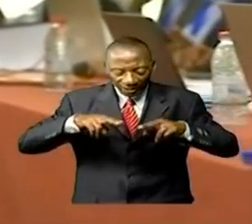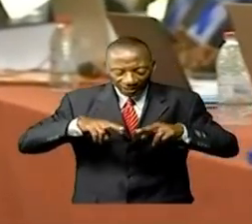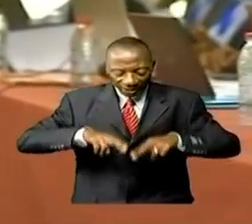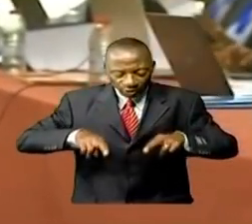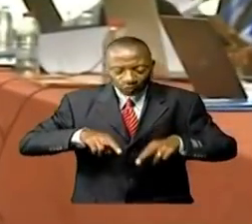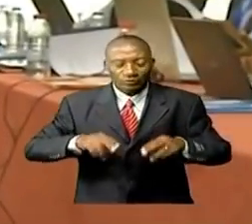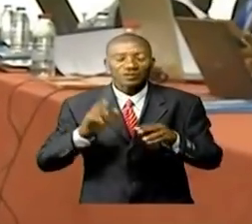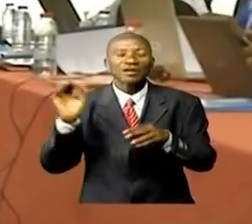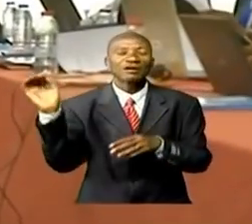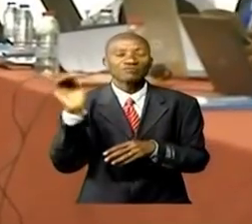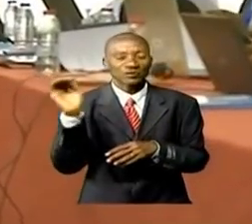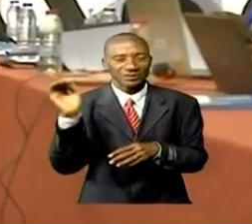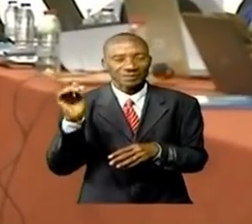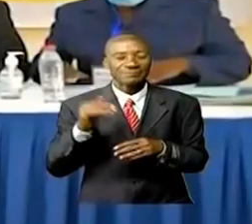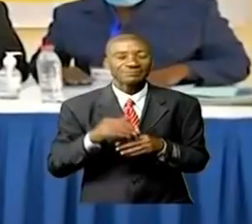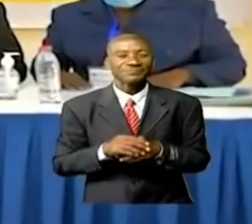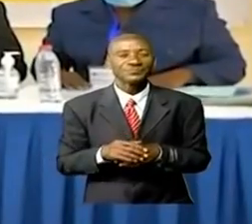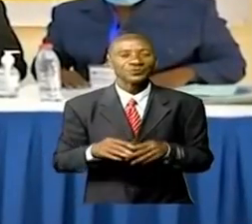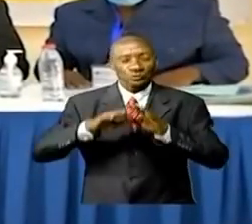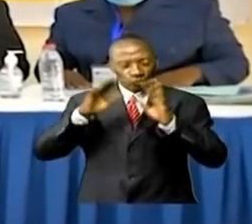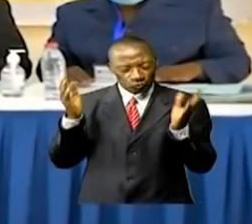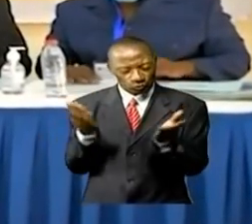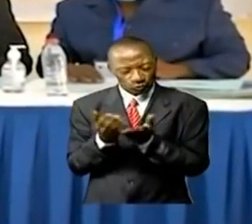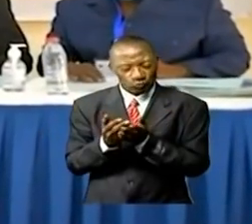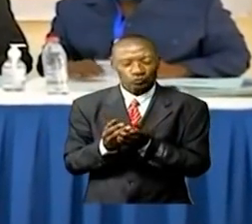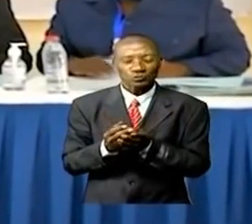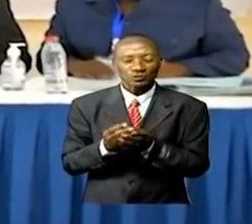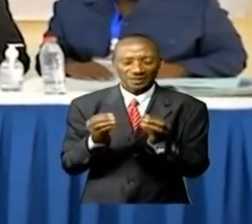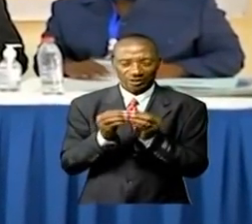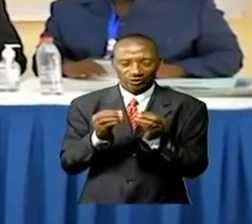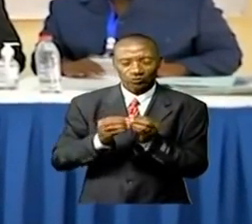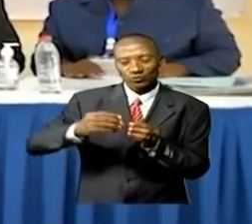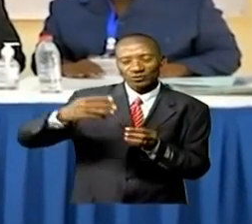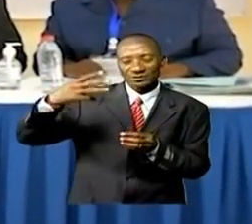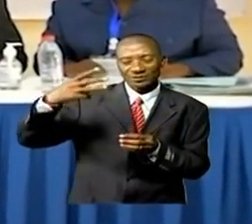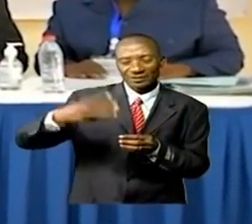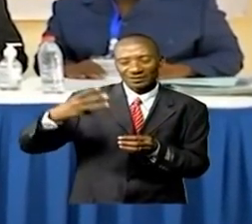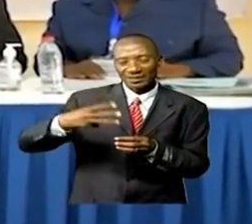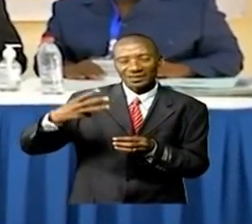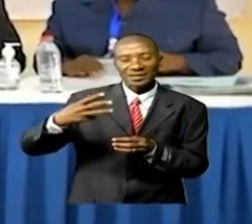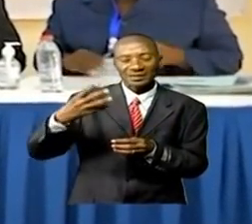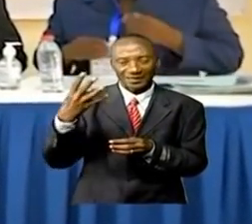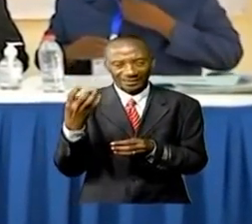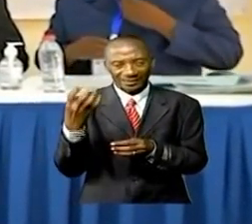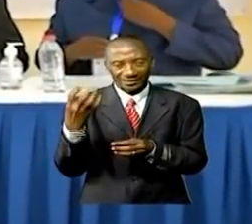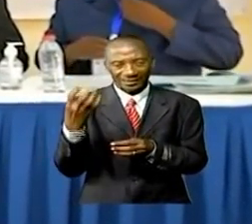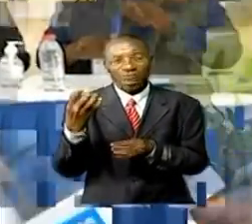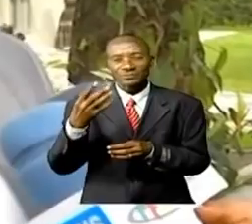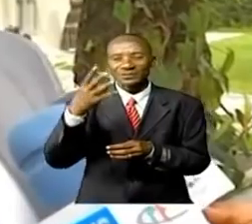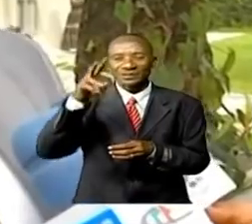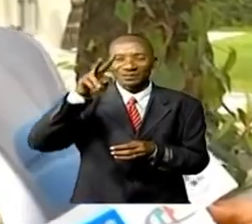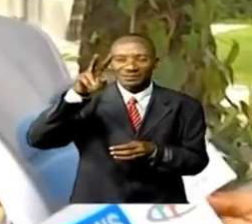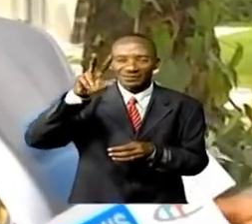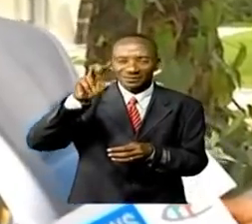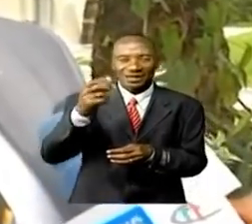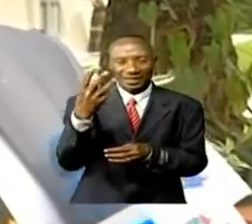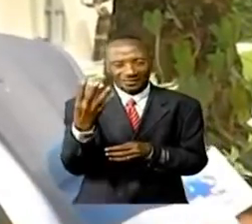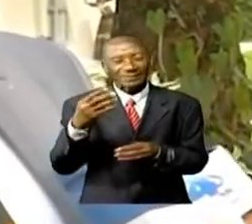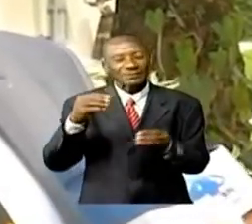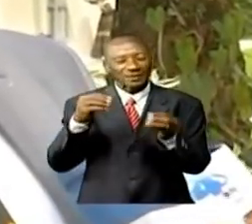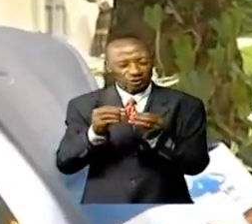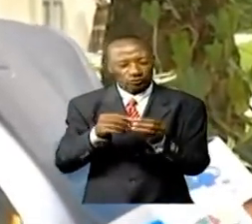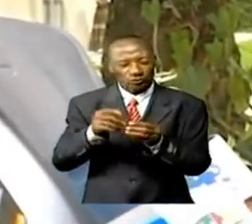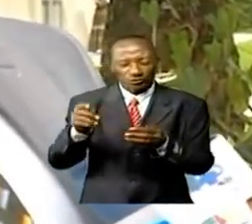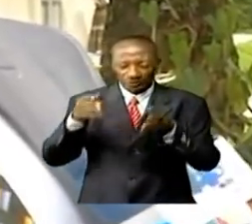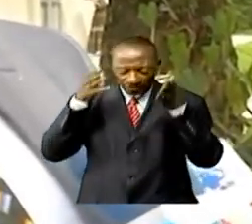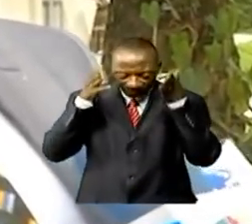s'est penchée sur tous ces sujets. La réunion est très, très déterminante, puisque